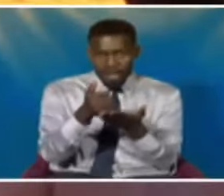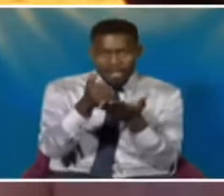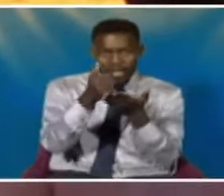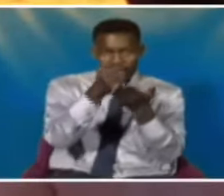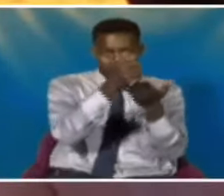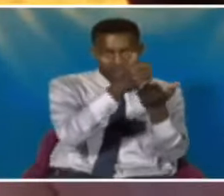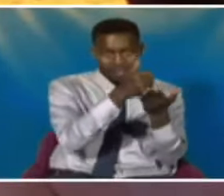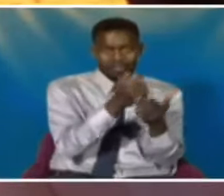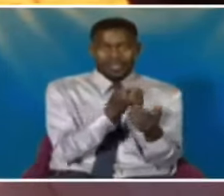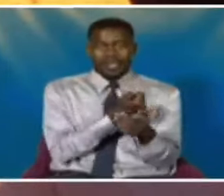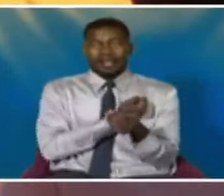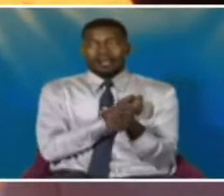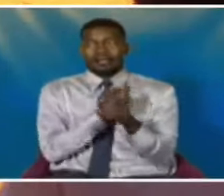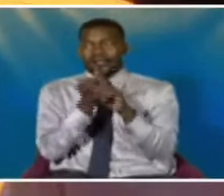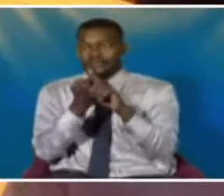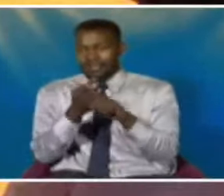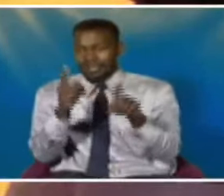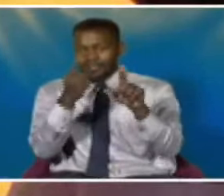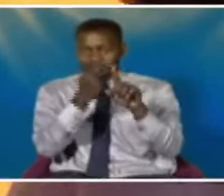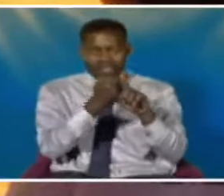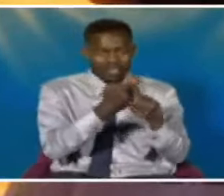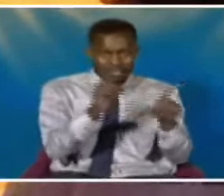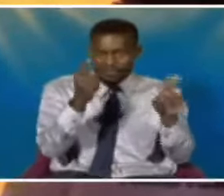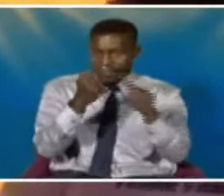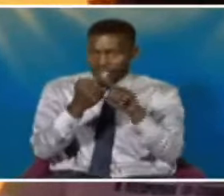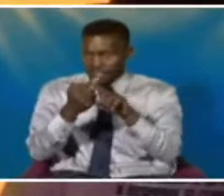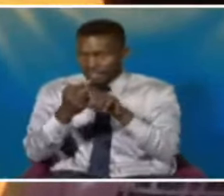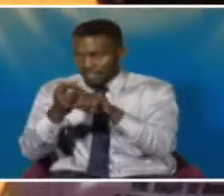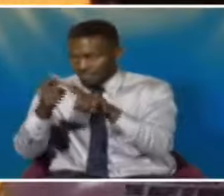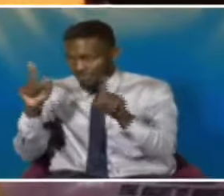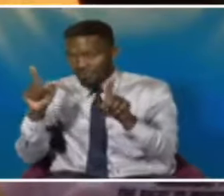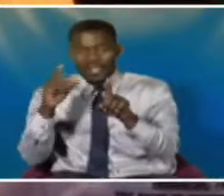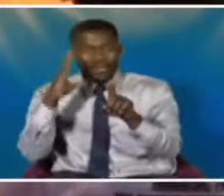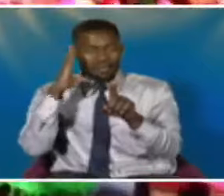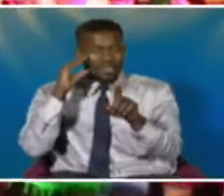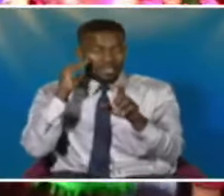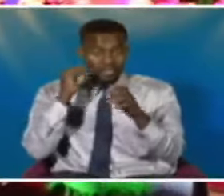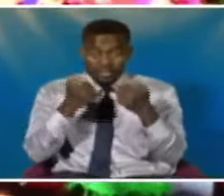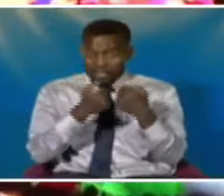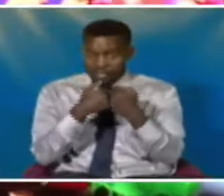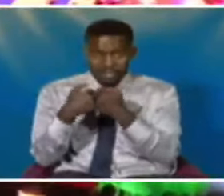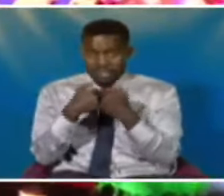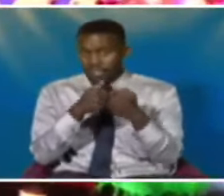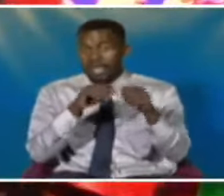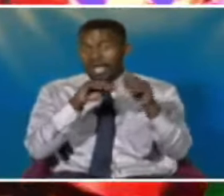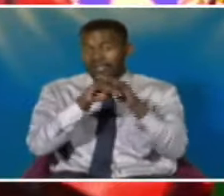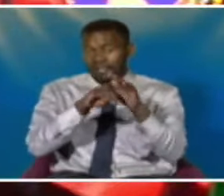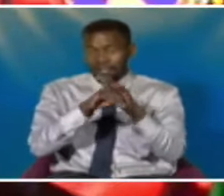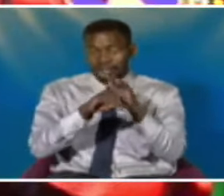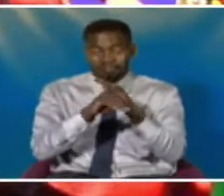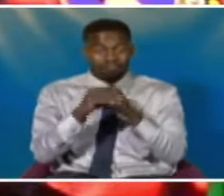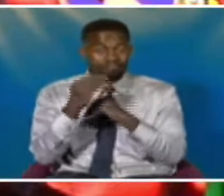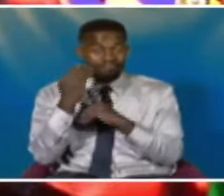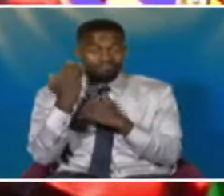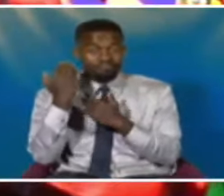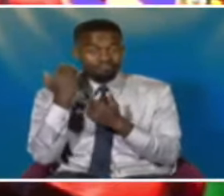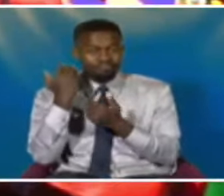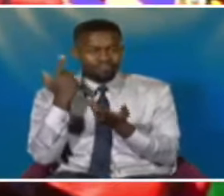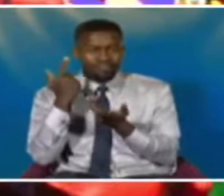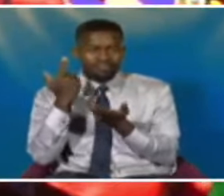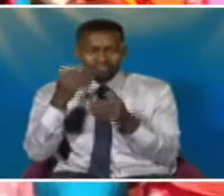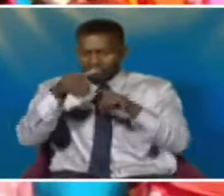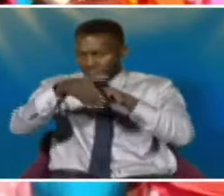ndoto zake maeneo ya ufugaji na kuwapa uwezo wa kujijenga. Mkurugenzi mkuu wa wakfu huo Samuel